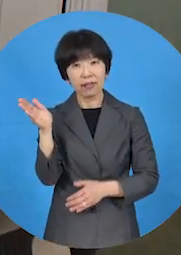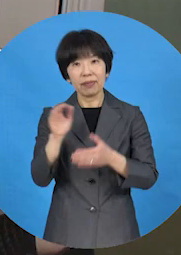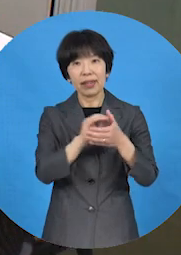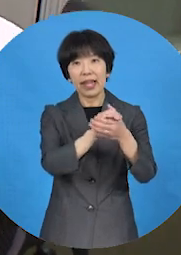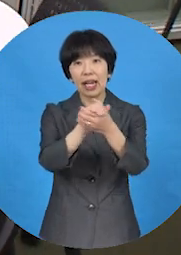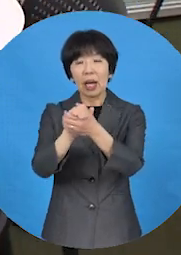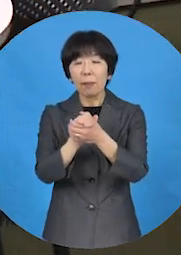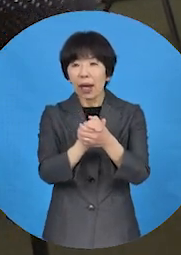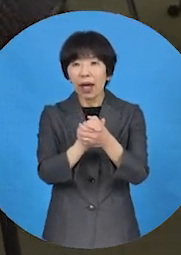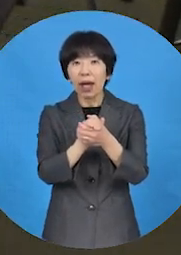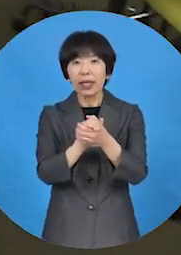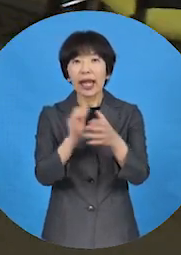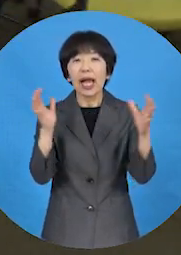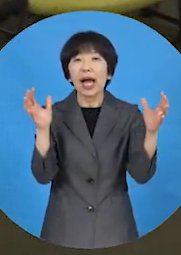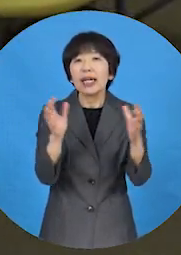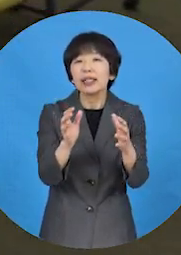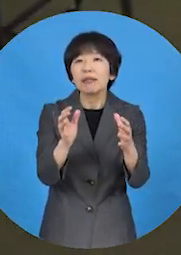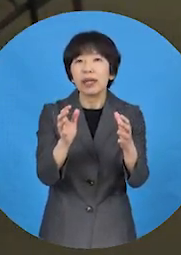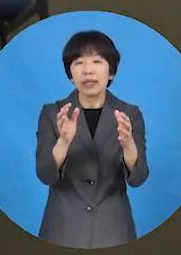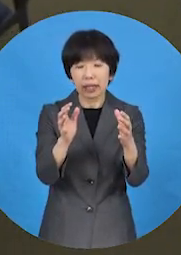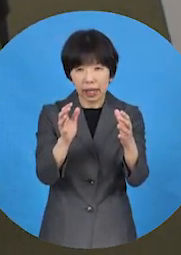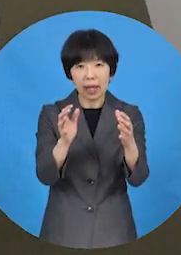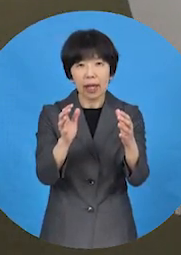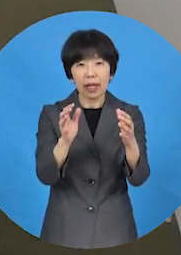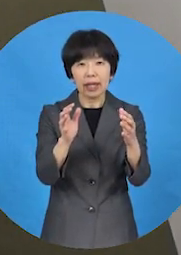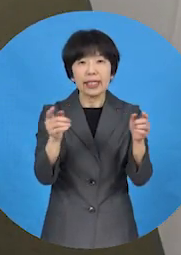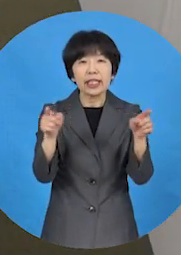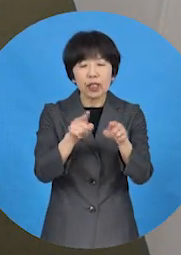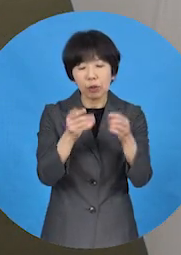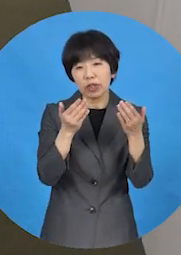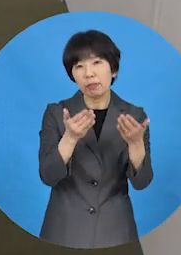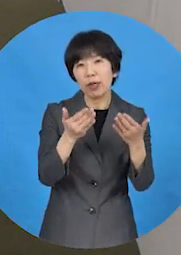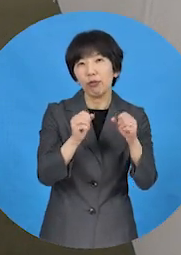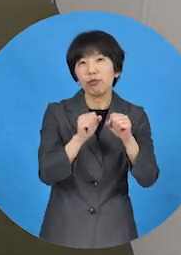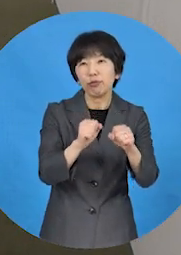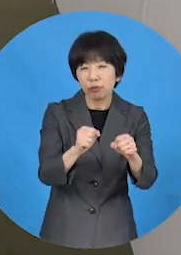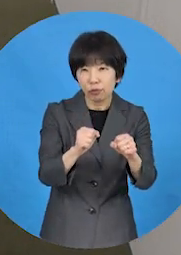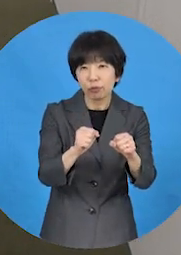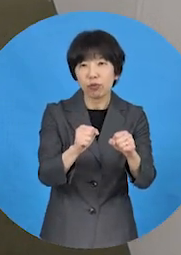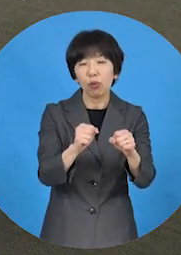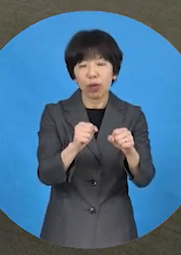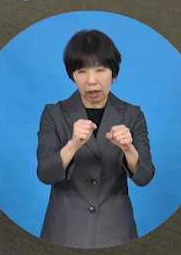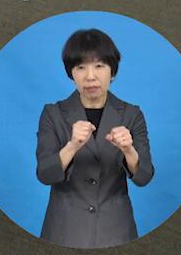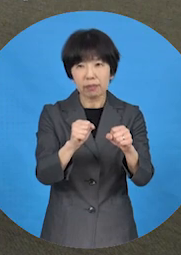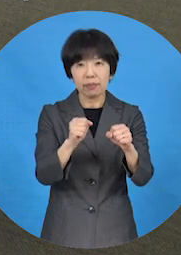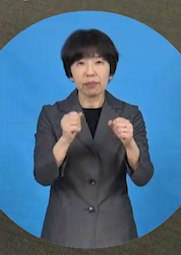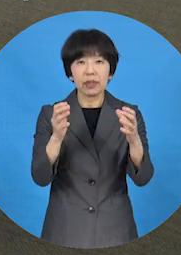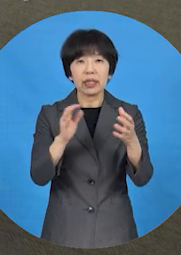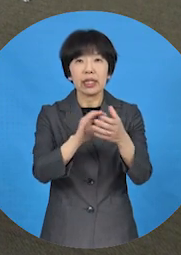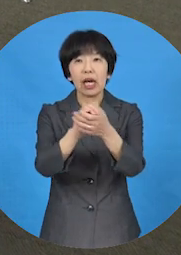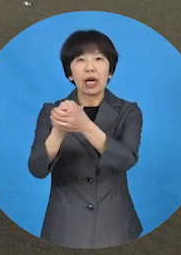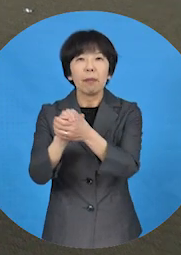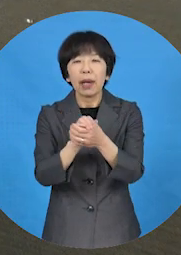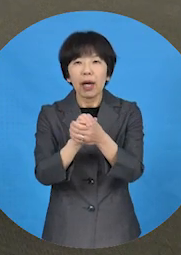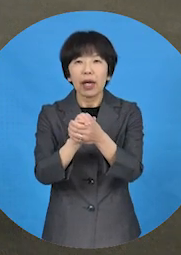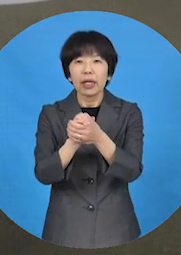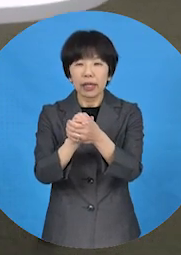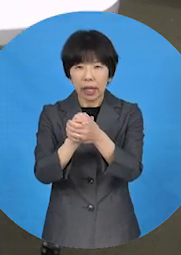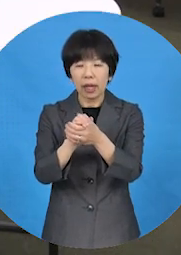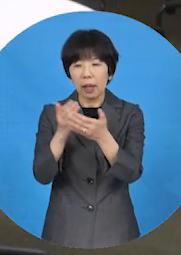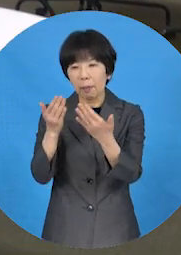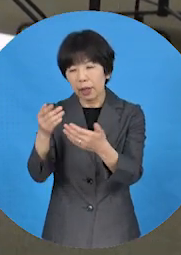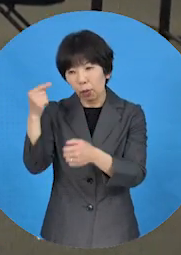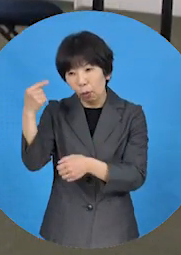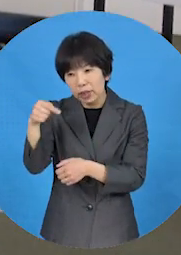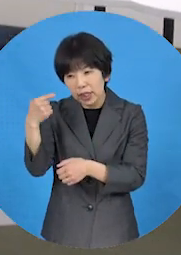時間であるだとか、有志が集まっての活動の時間だとか、そういった読書以外のところでもいろんな体験が積